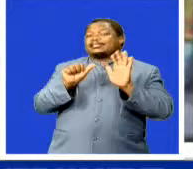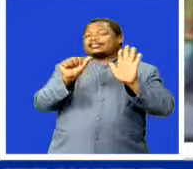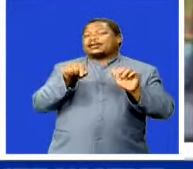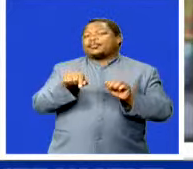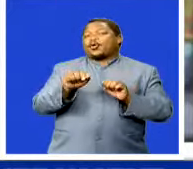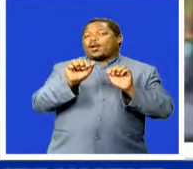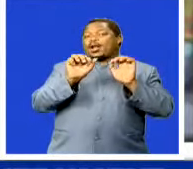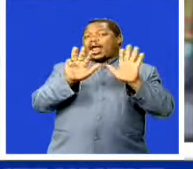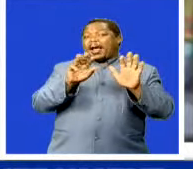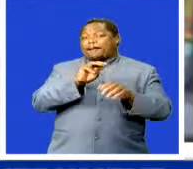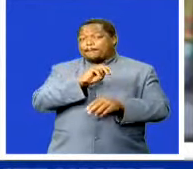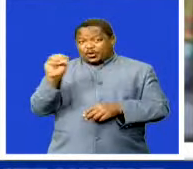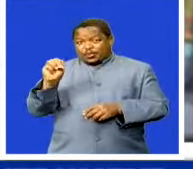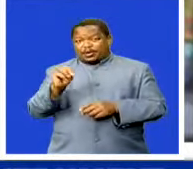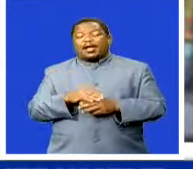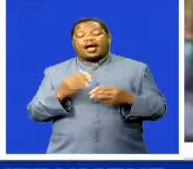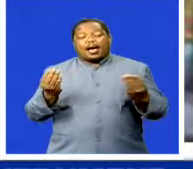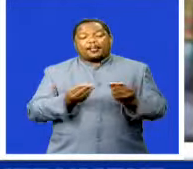labangetulu kwelikhulu